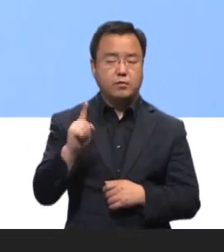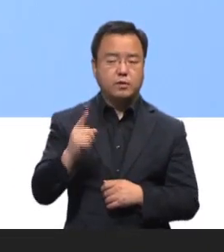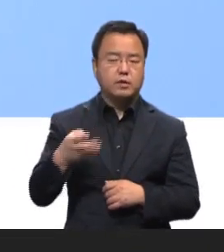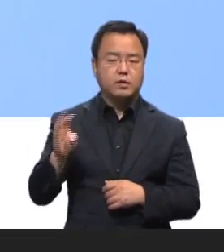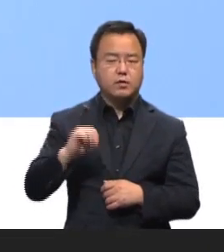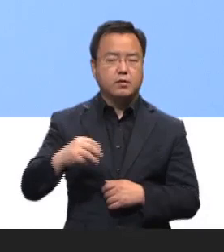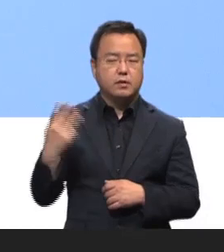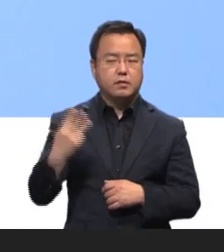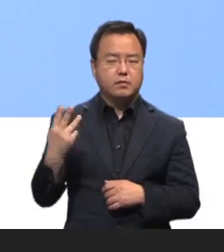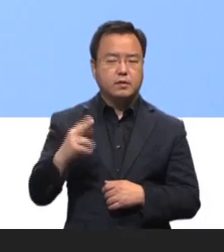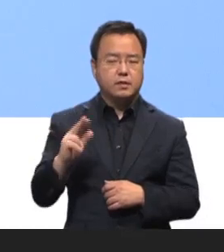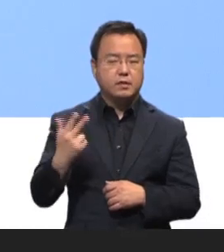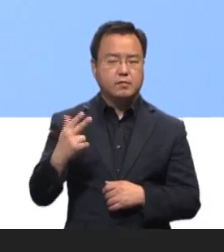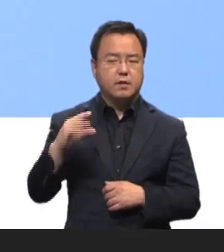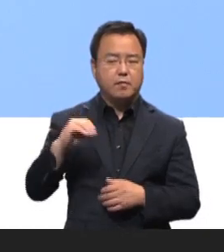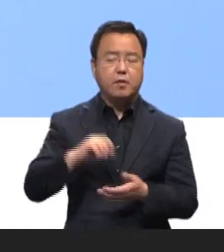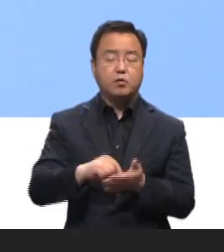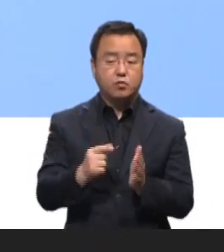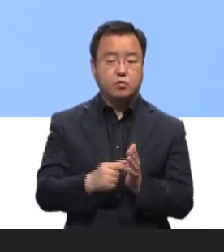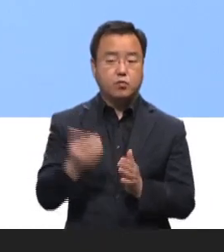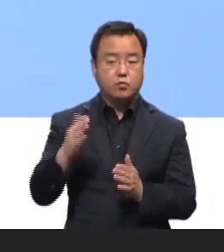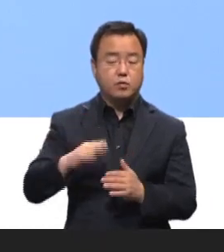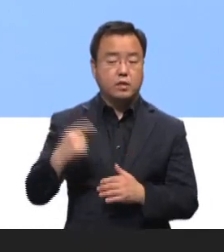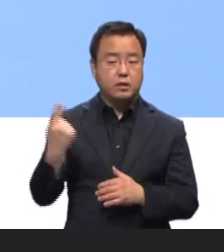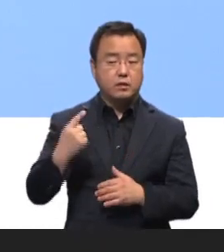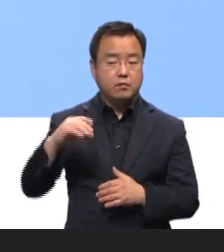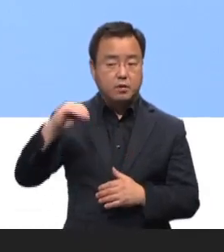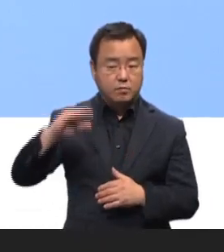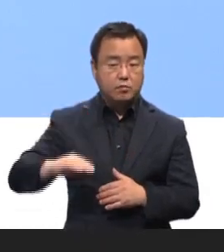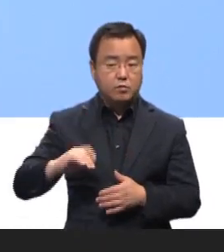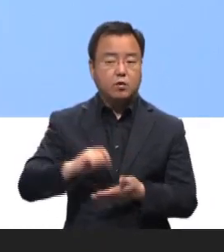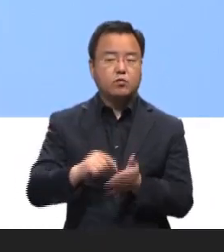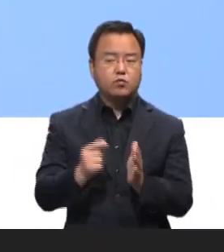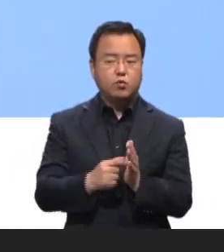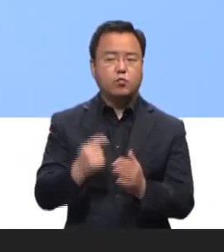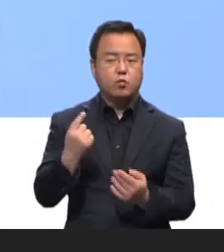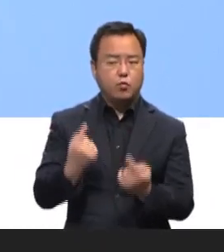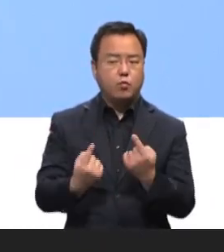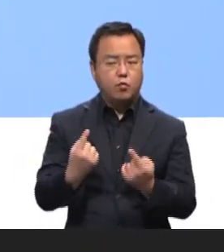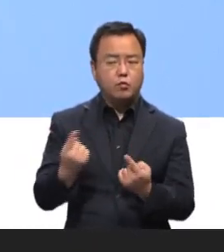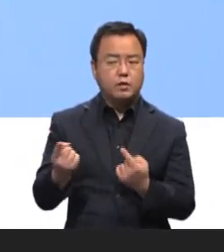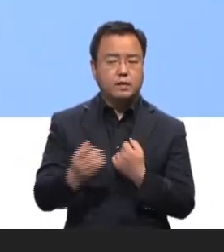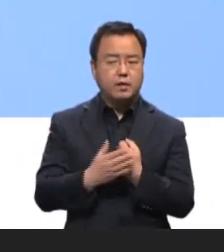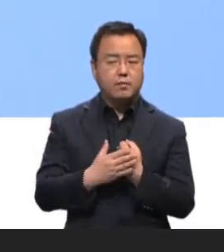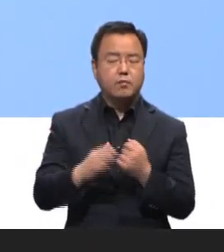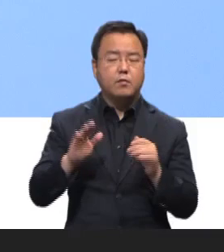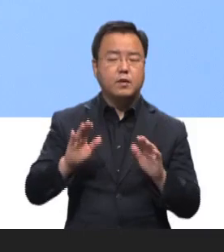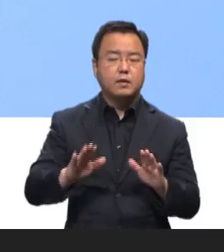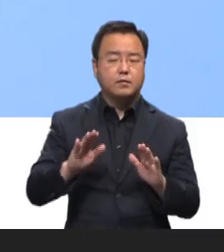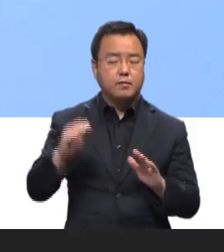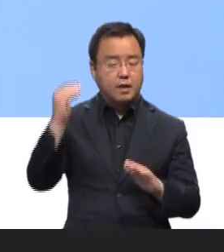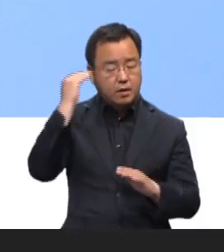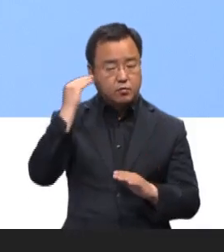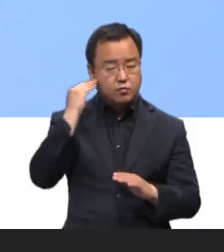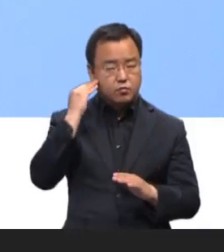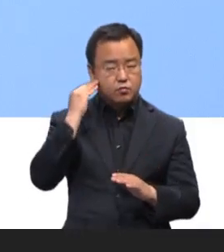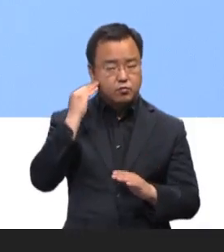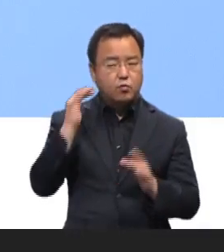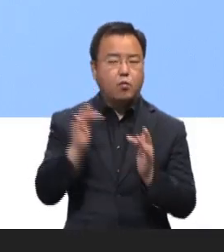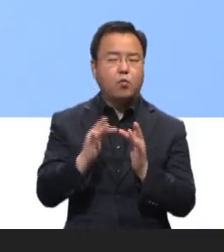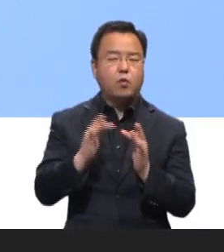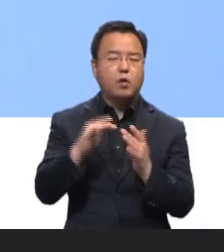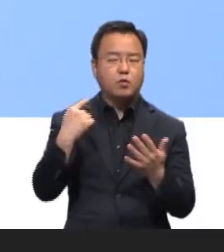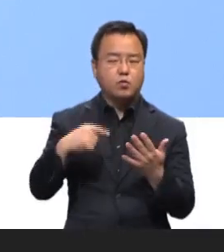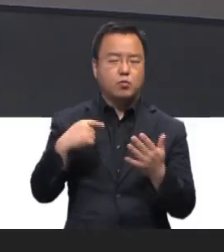뷰어 천만 규정도 적게 나오거든요 예 예 이만큼의 숫자가 지금 현재 아 대한민국 온라인 교육의 열기 라고 보실수